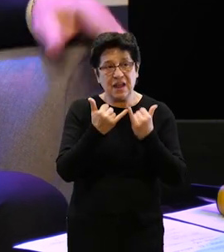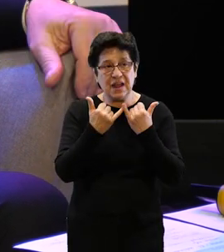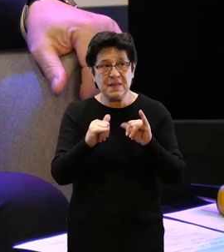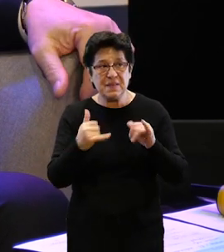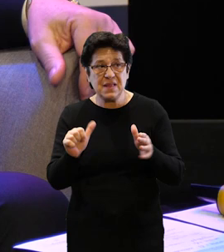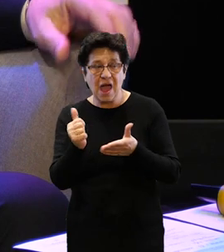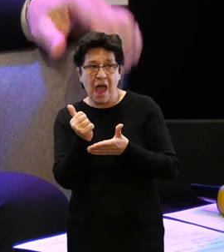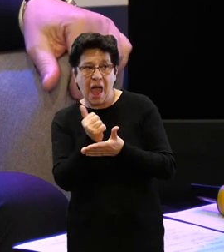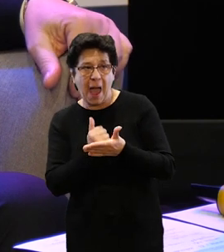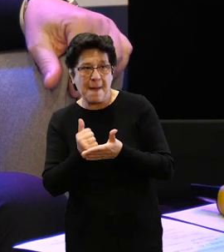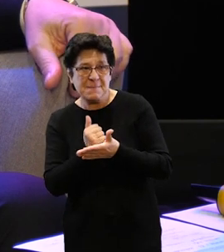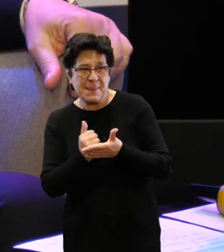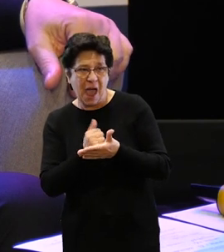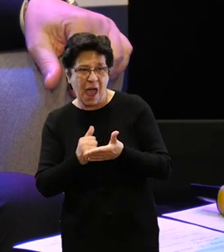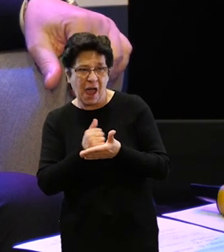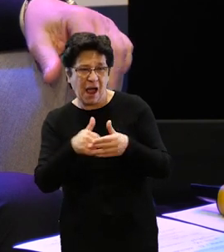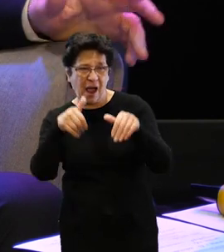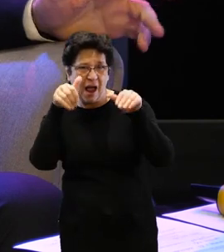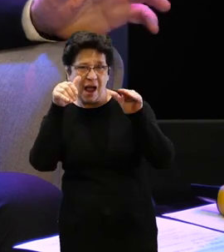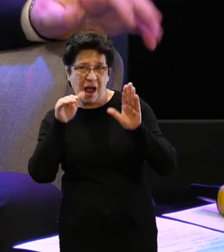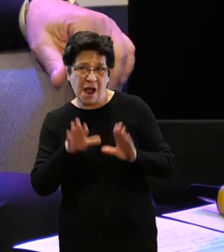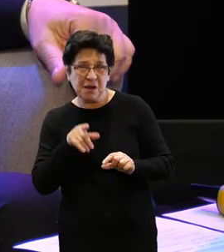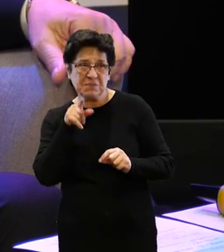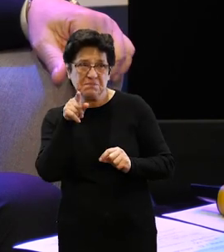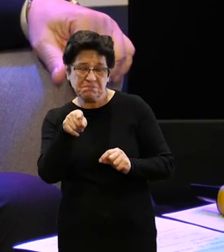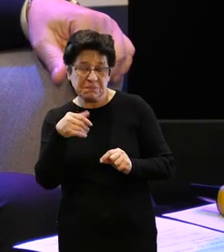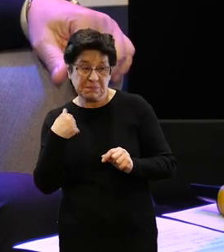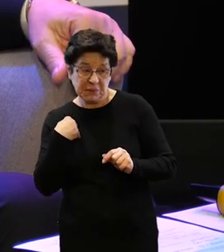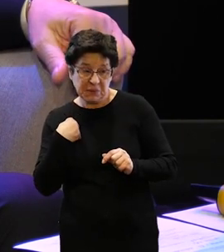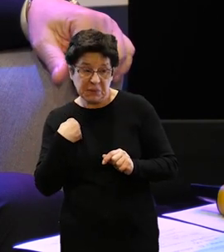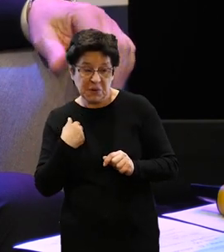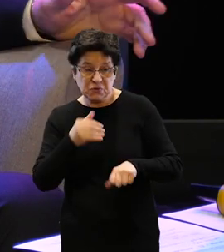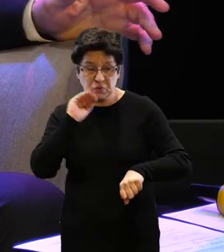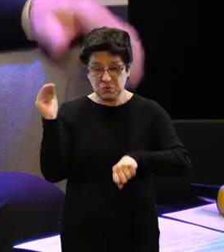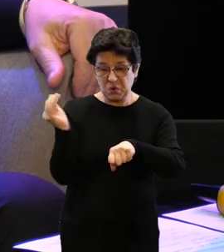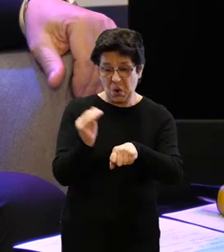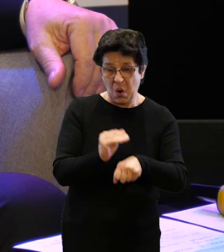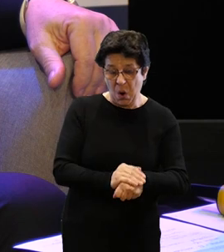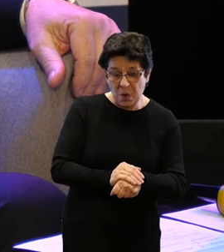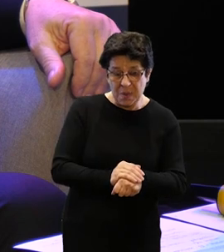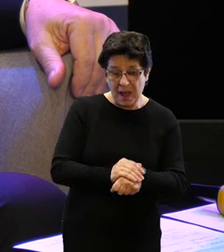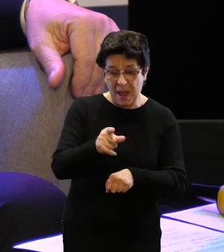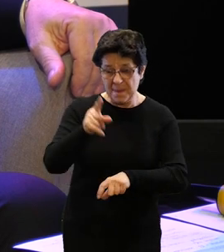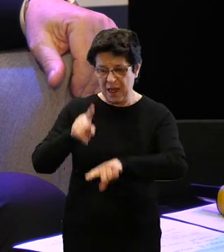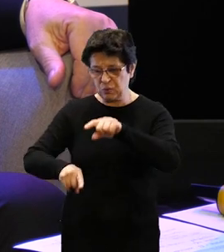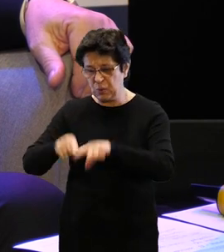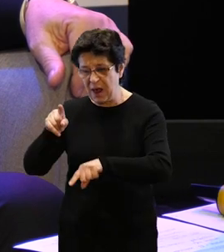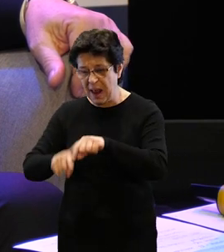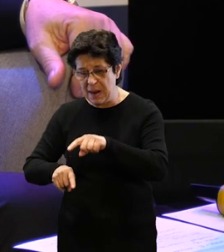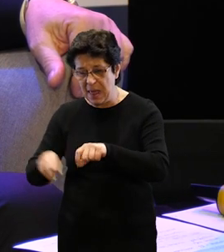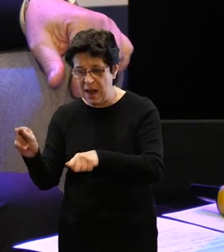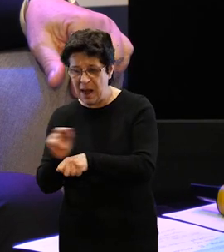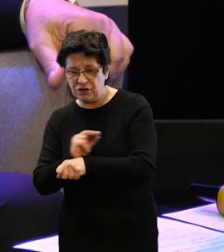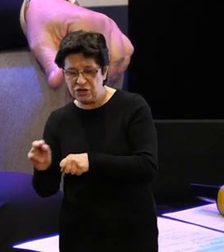do homeopatów ponieważ No zgodnie zgodnie powiedzmy z takimi procedurami Oni nie